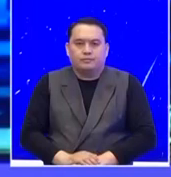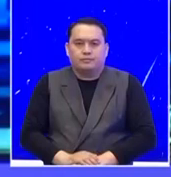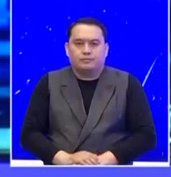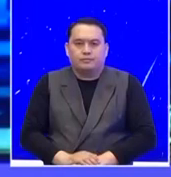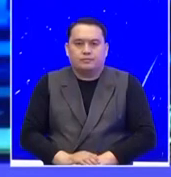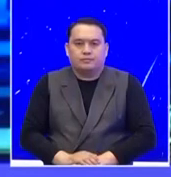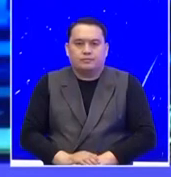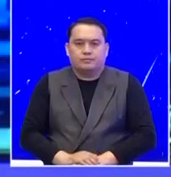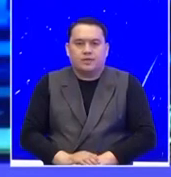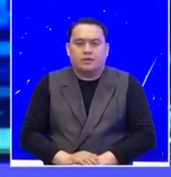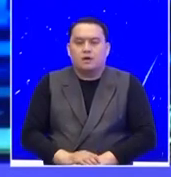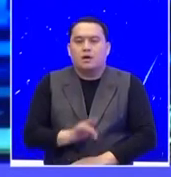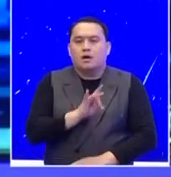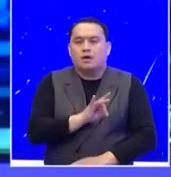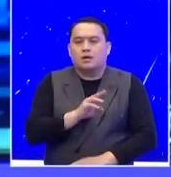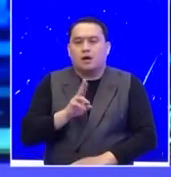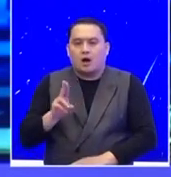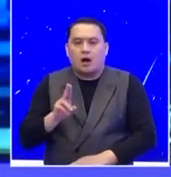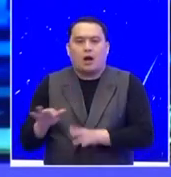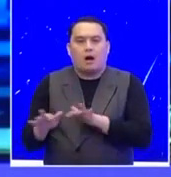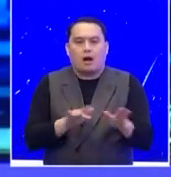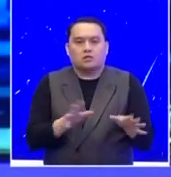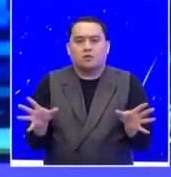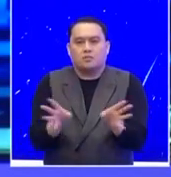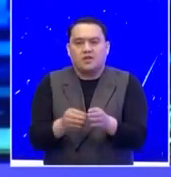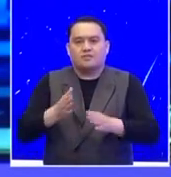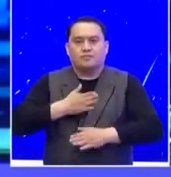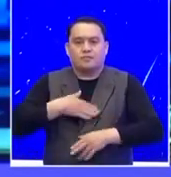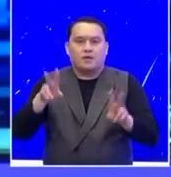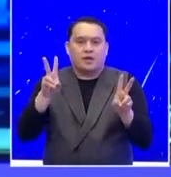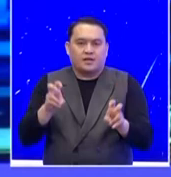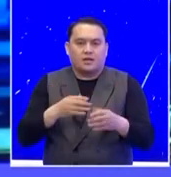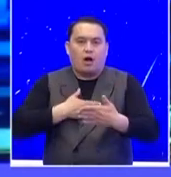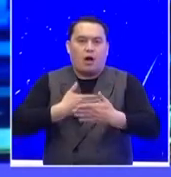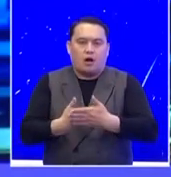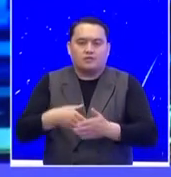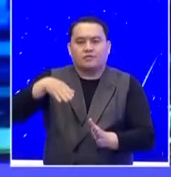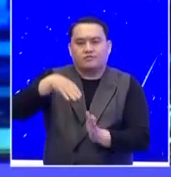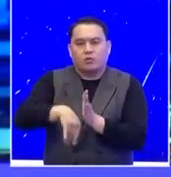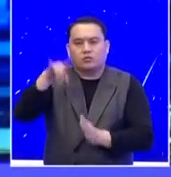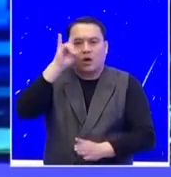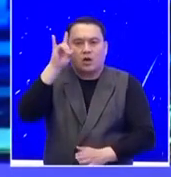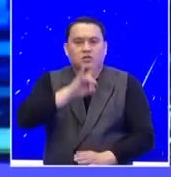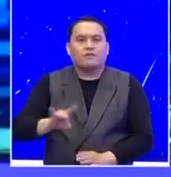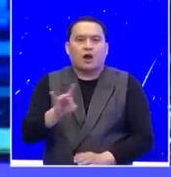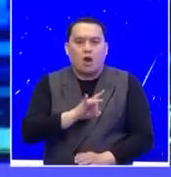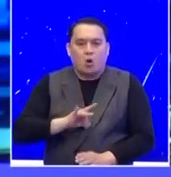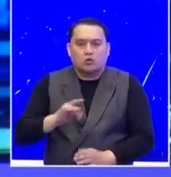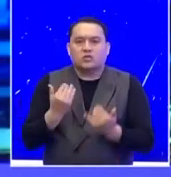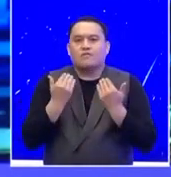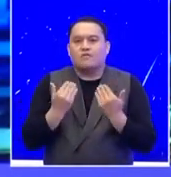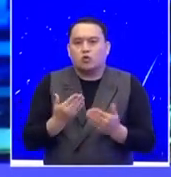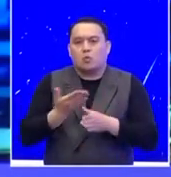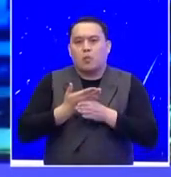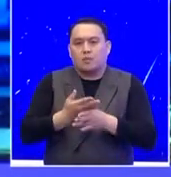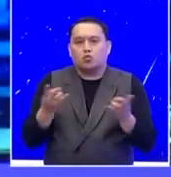От чистого сердца в республиканскую акцию «Безбергемес» активно вовлекаются и предприниматели Сарканского района. На данный момент